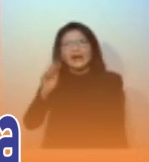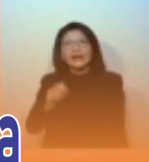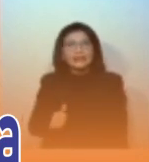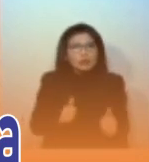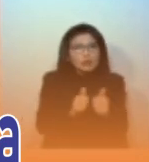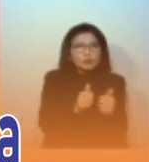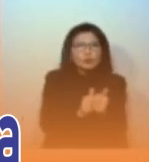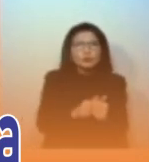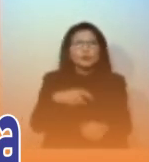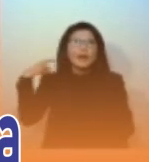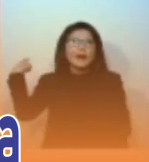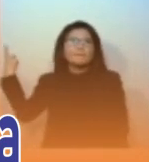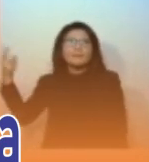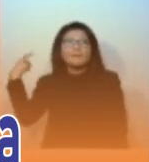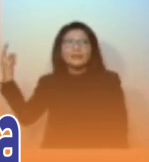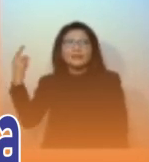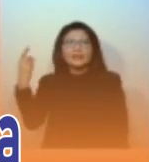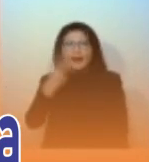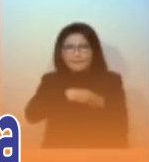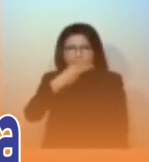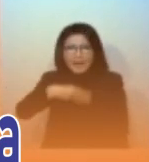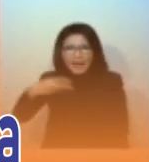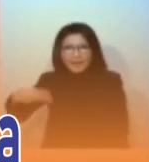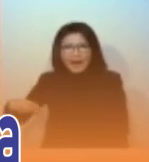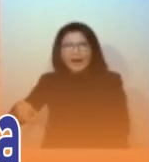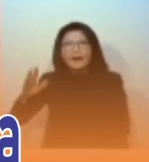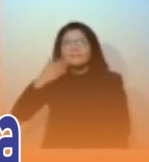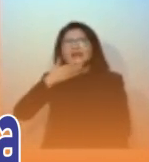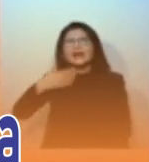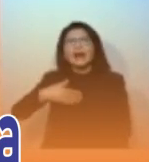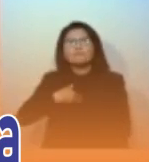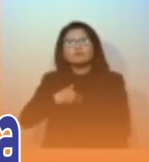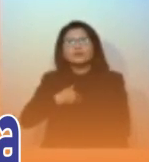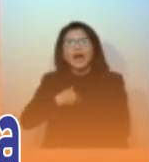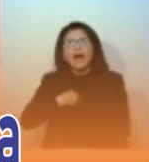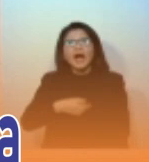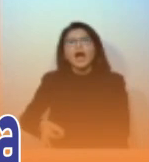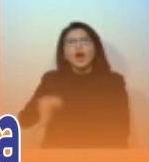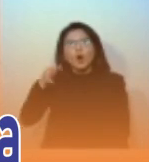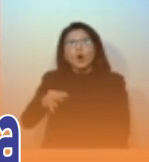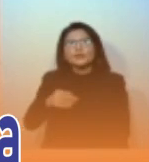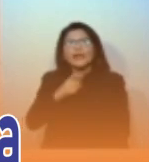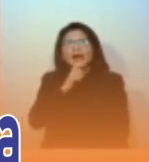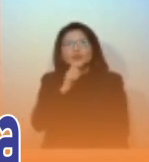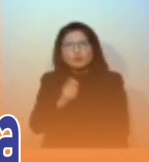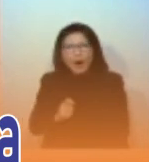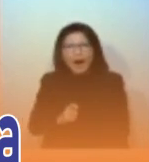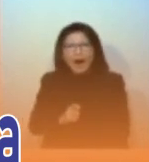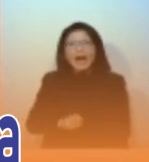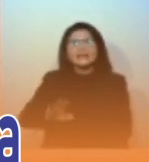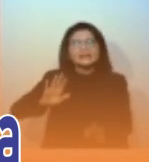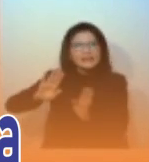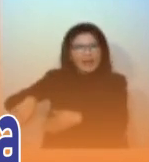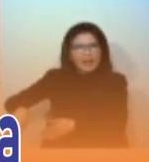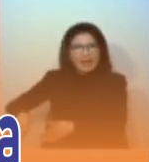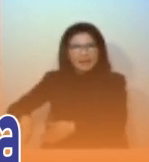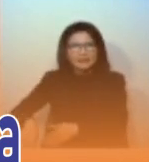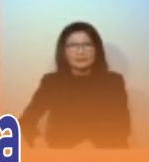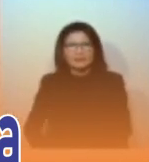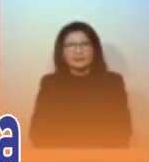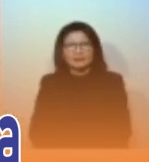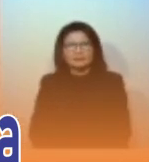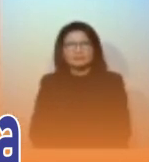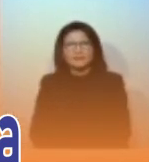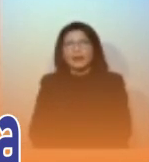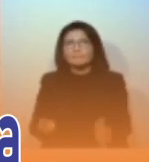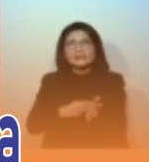Belanda. Mereka punya kota tua. Ketika kota tua turun permukaan, mereka pindah ke selatan, bikin di sekitar Monas. Ditinggalkan, masalah tidak